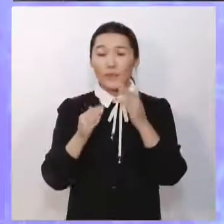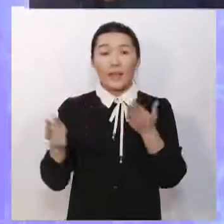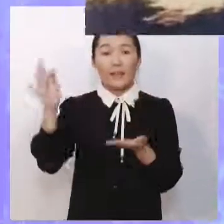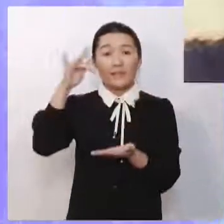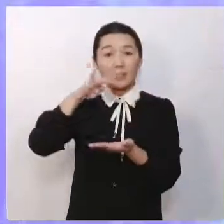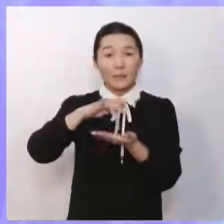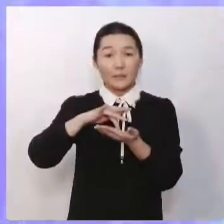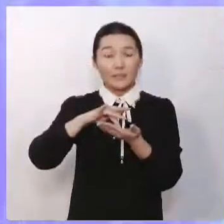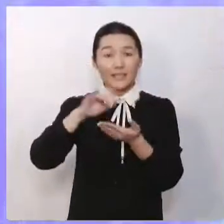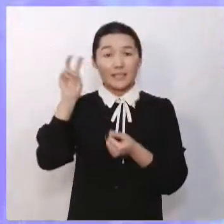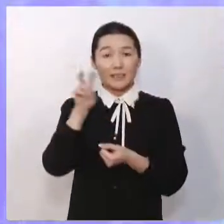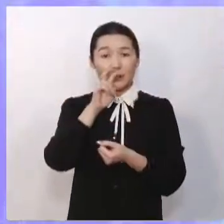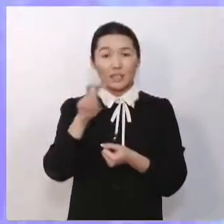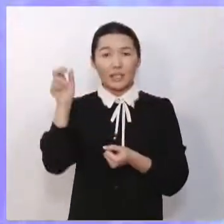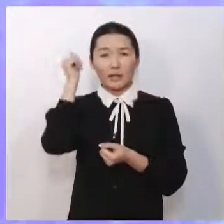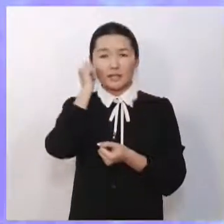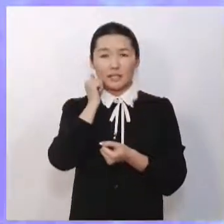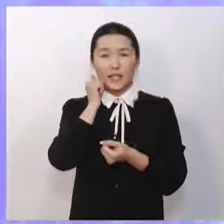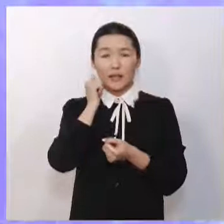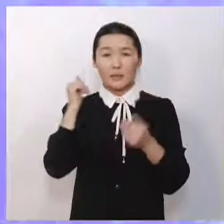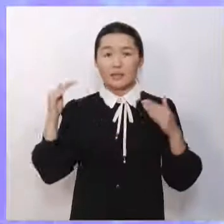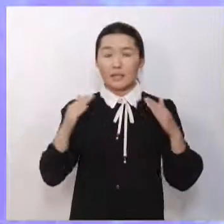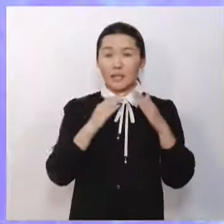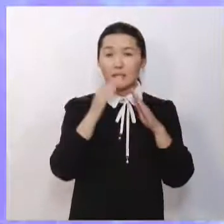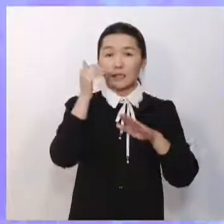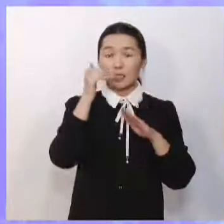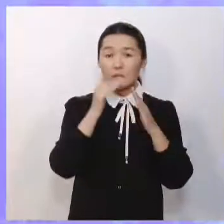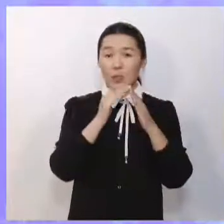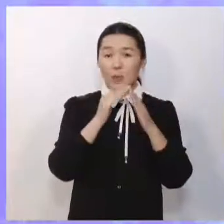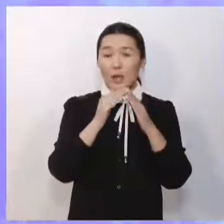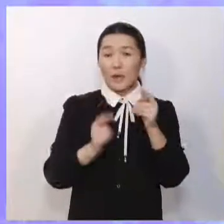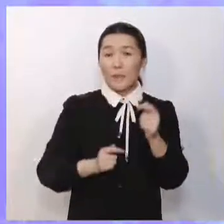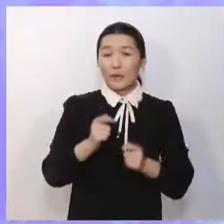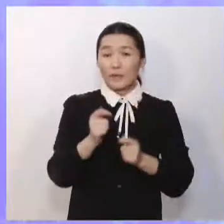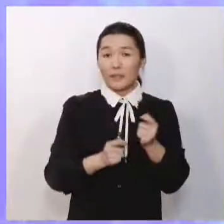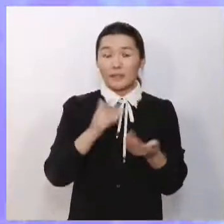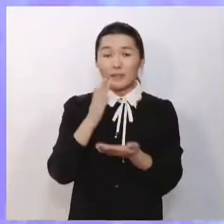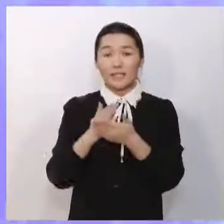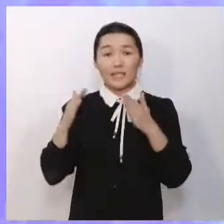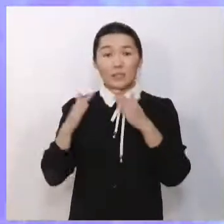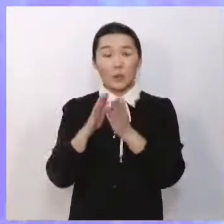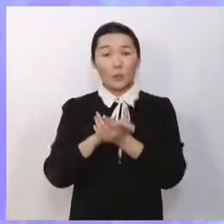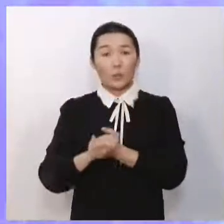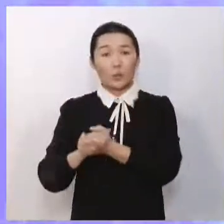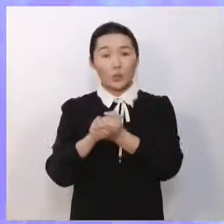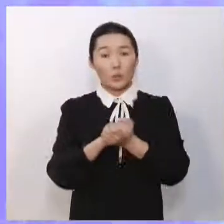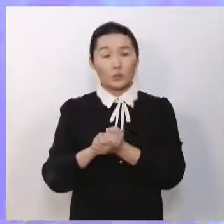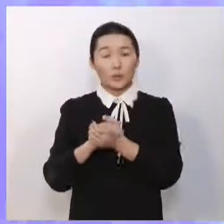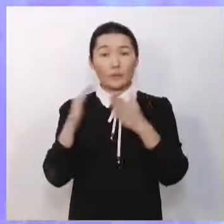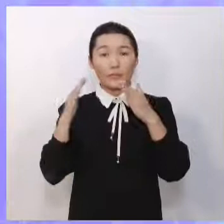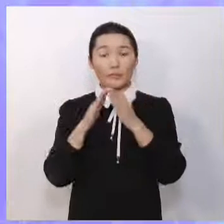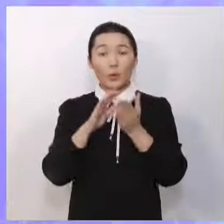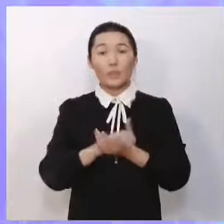в старом здании Дома правительства, разместился Дом дружбы. В Доме